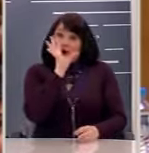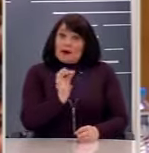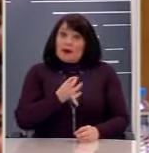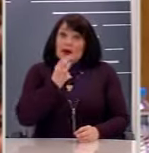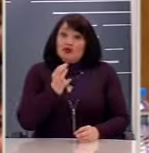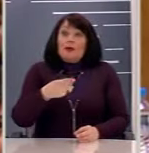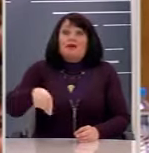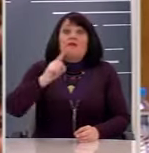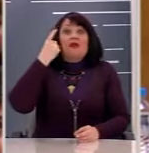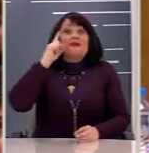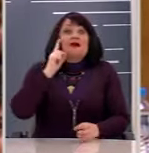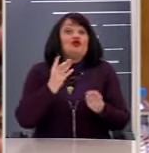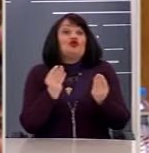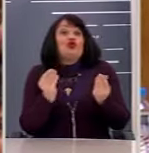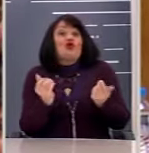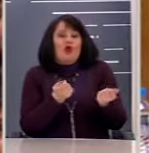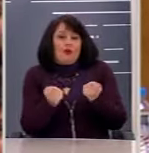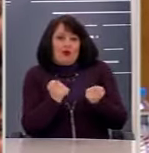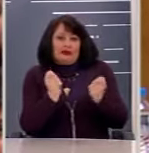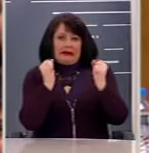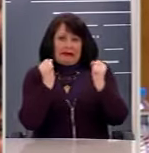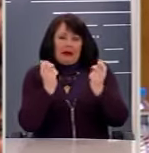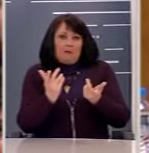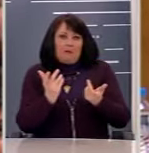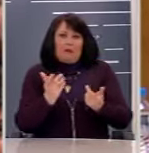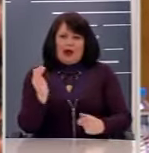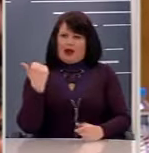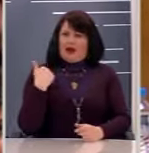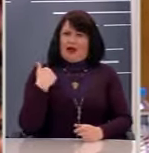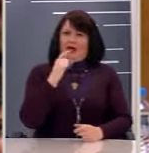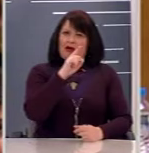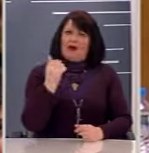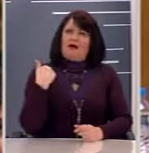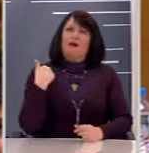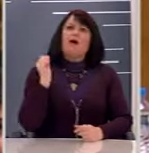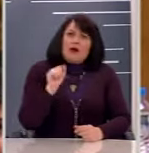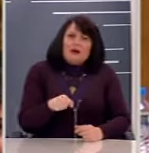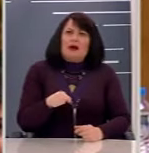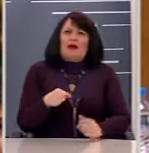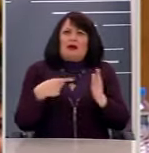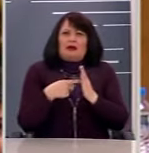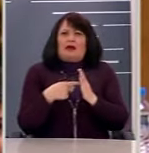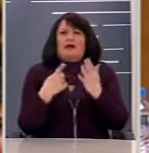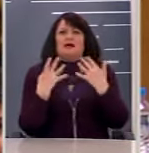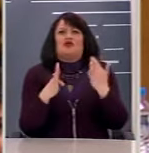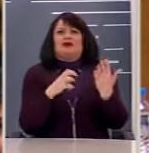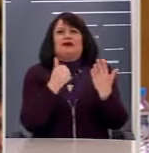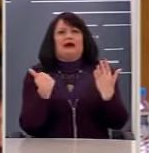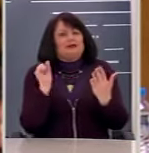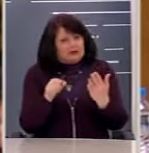λέω, αν είχα ρωτηθεί θα έλεγα βάλτε την περίοδο αυτή, γιατί πρέπει η οικογένεια